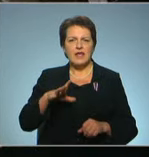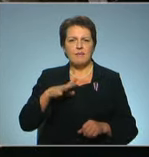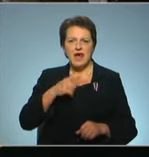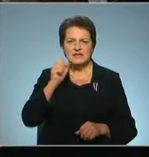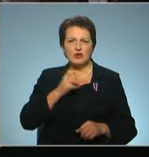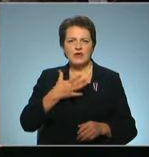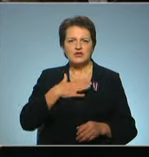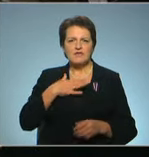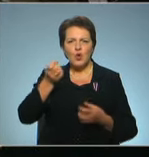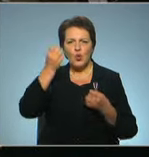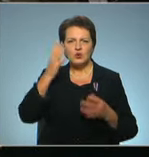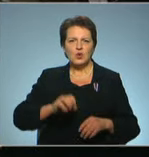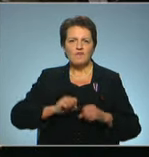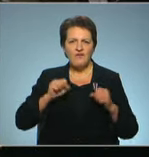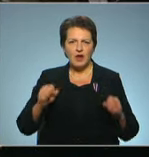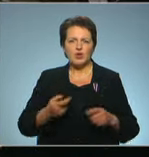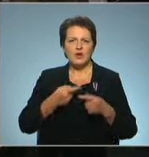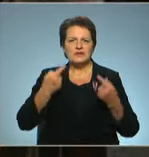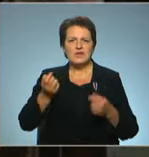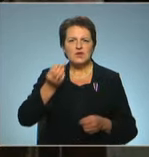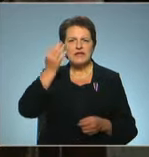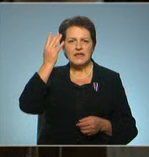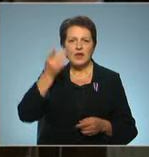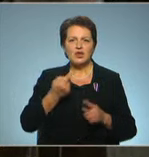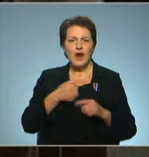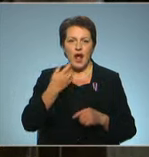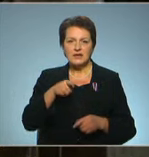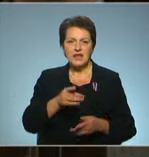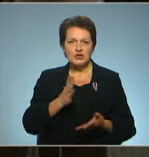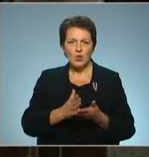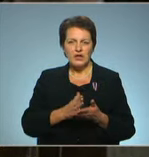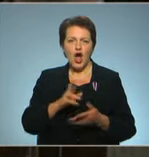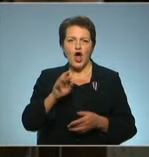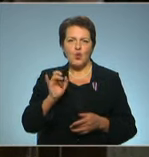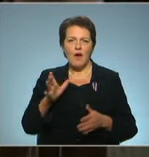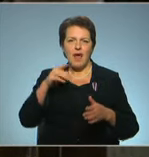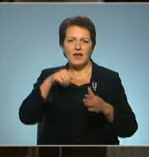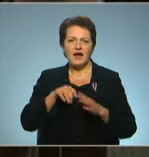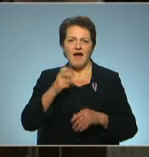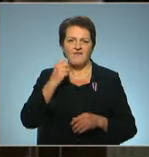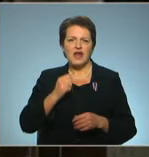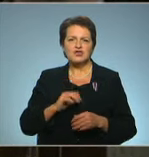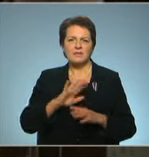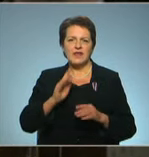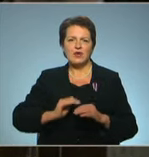kultūru, varonības un citus ideālus, un kad tas notika, Roma iegāja vecumdienu stadijā, zaudēja spēkus un